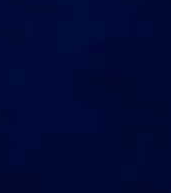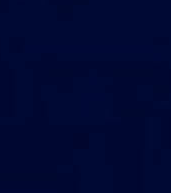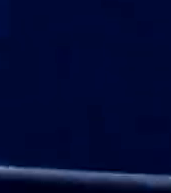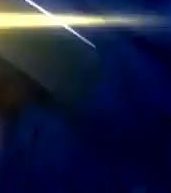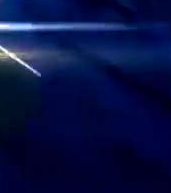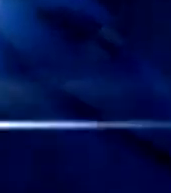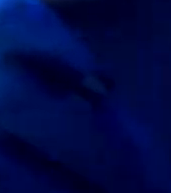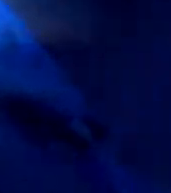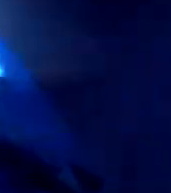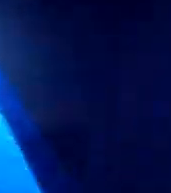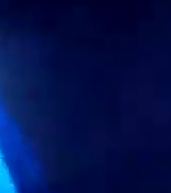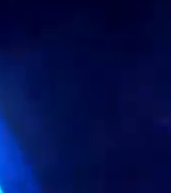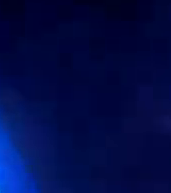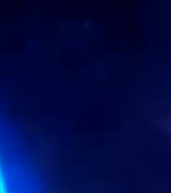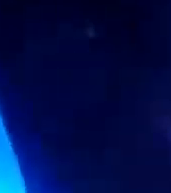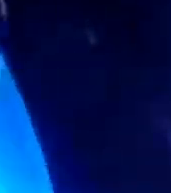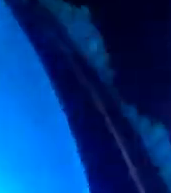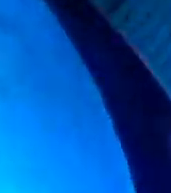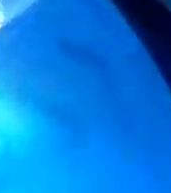으